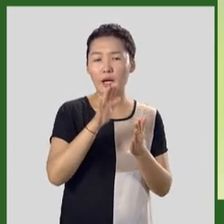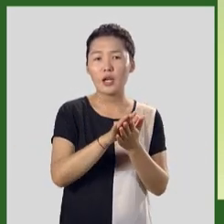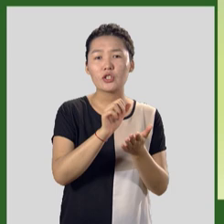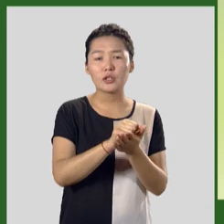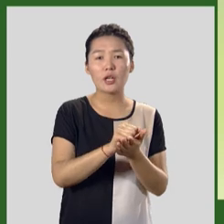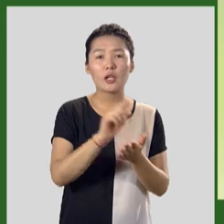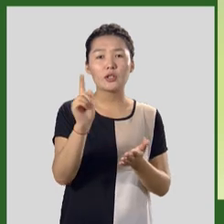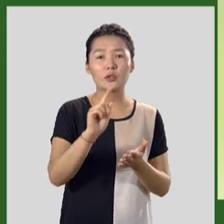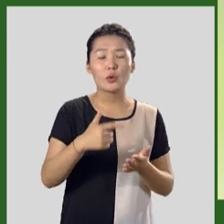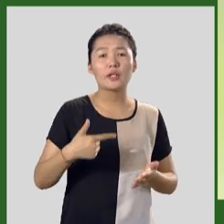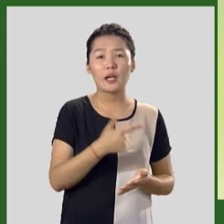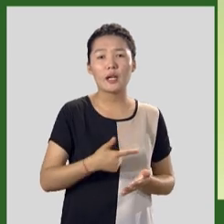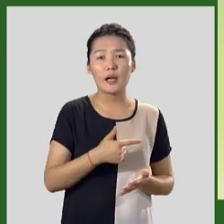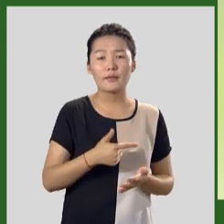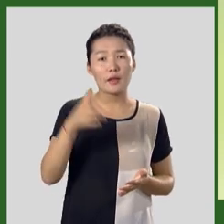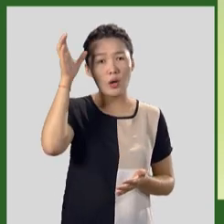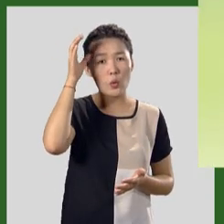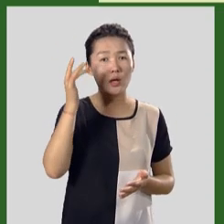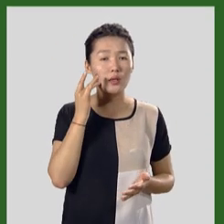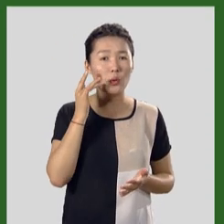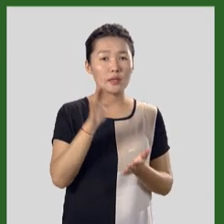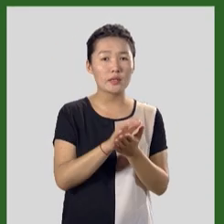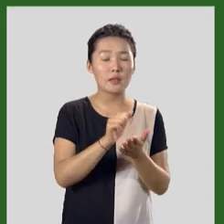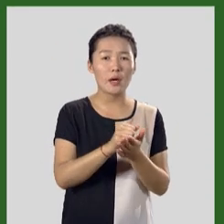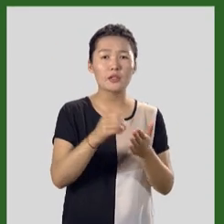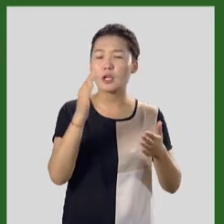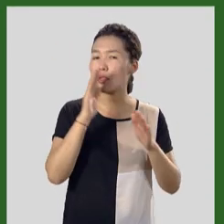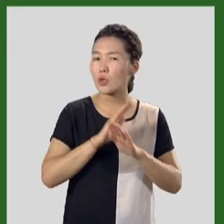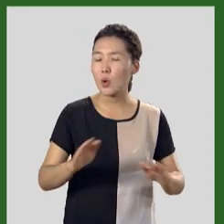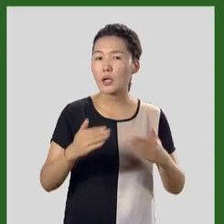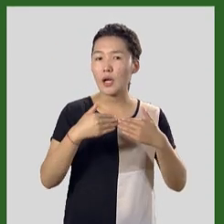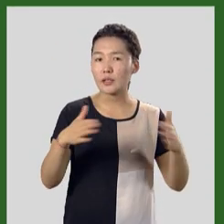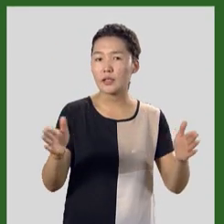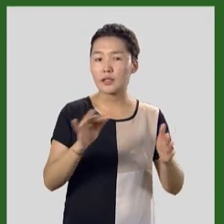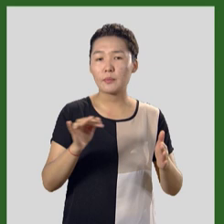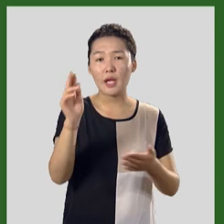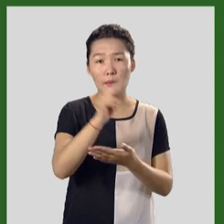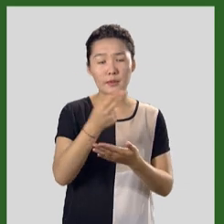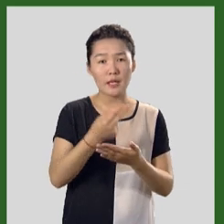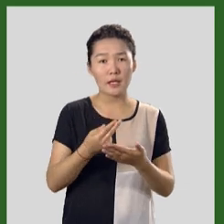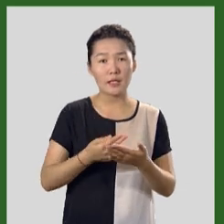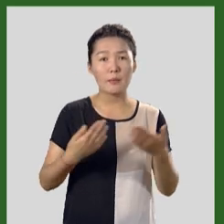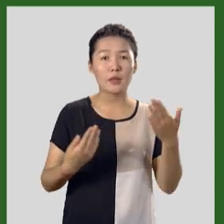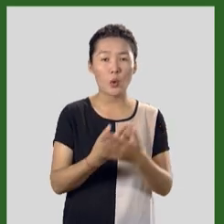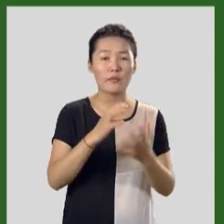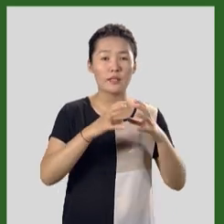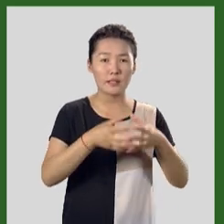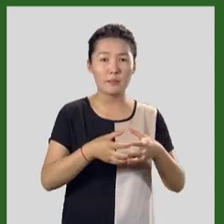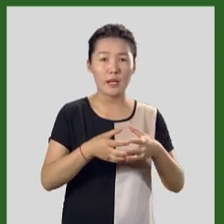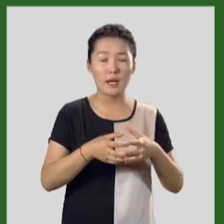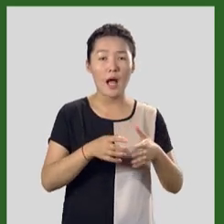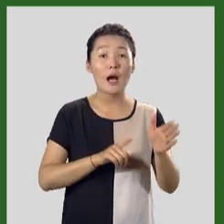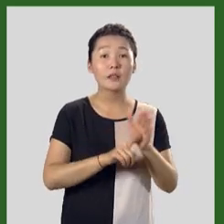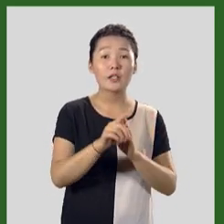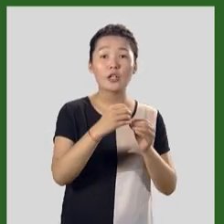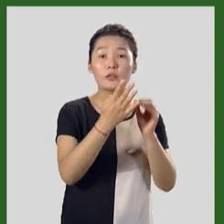занимается только открытием и описанием новых земель. К началу XIX века на земном